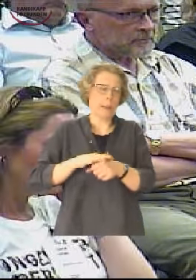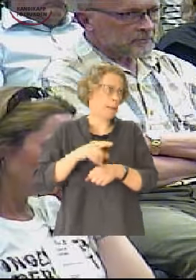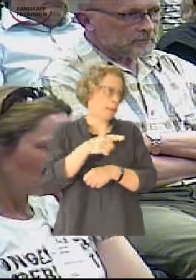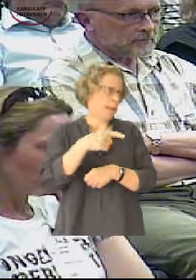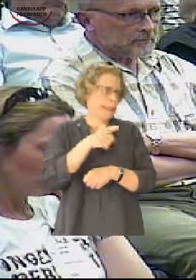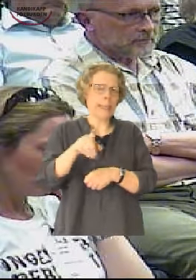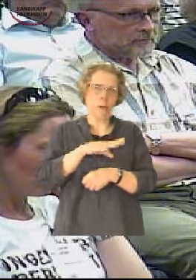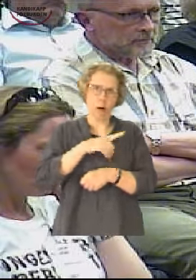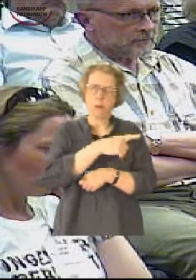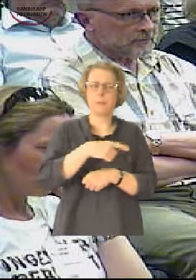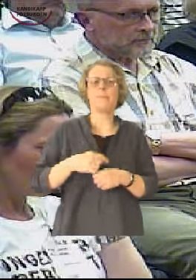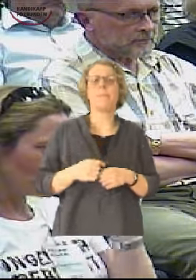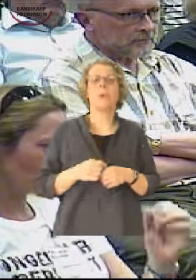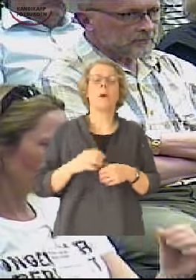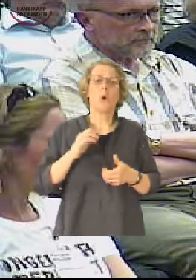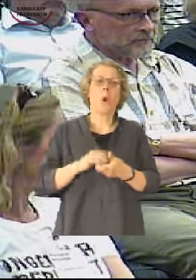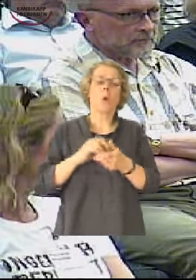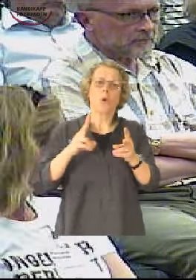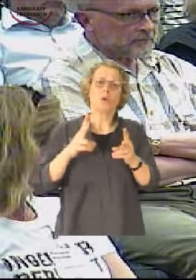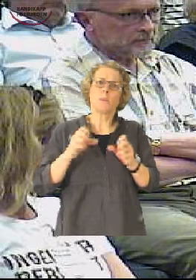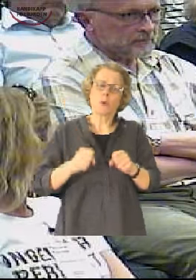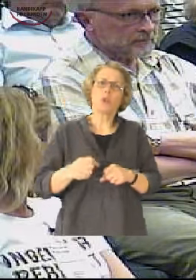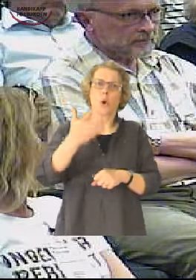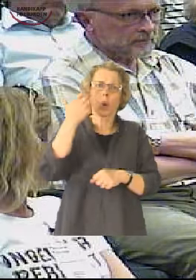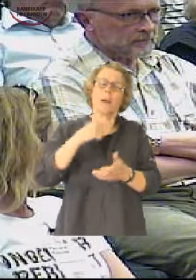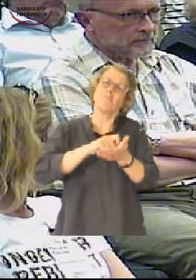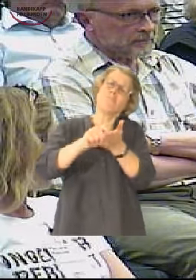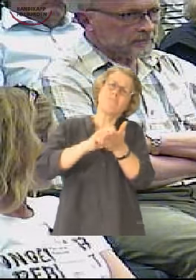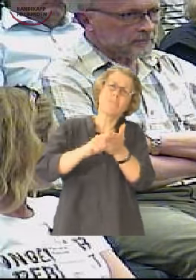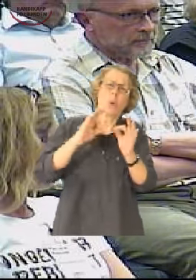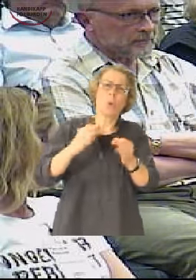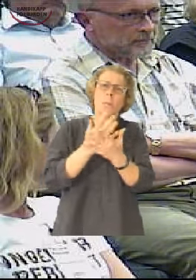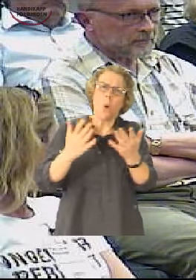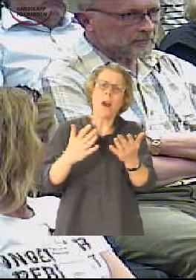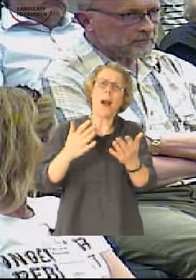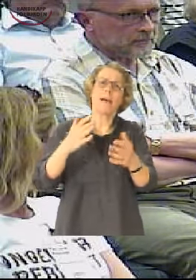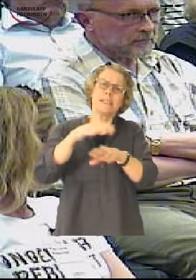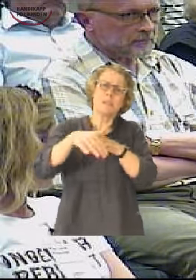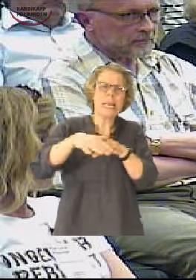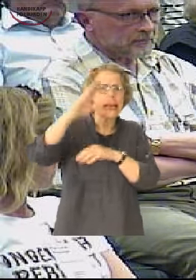Och det måste ju gå att räkna ut hur många specialister som behövs.